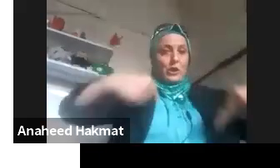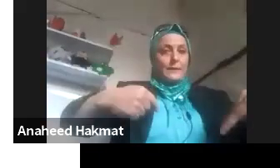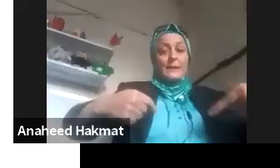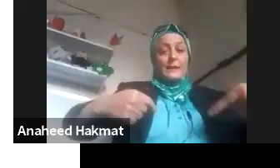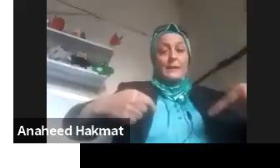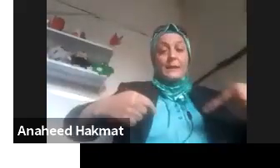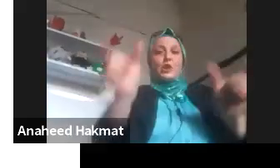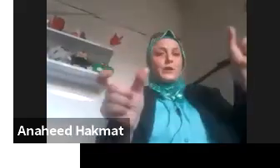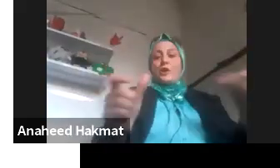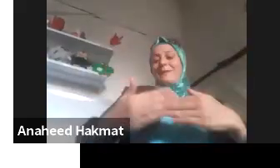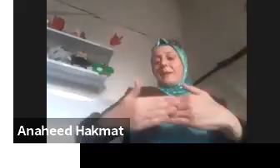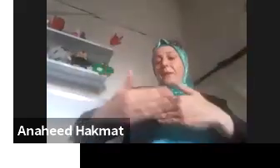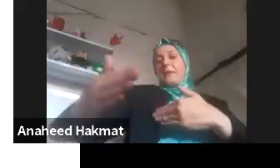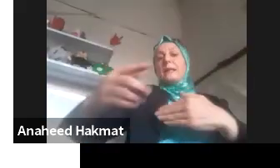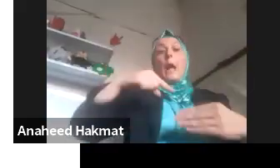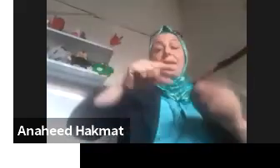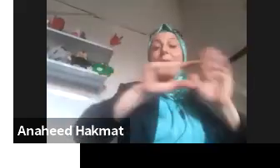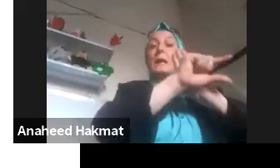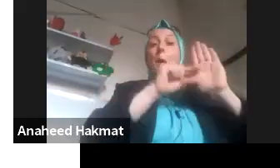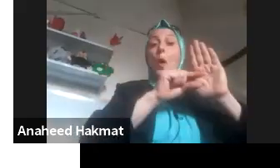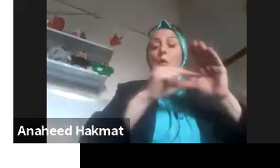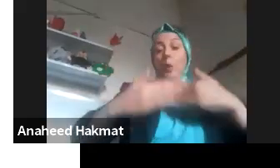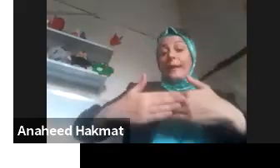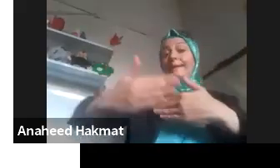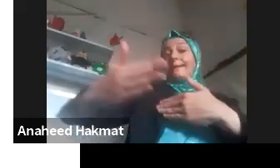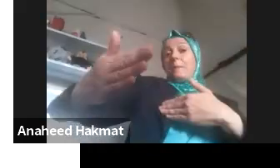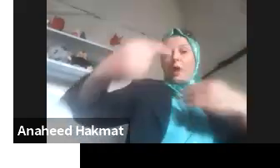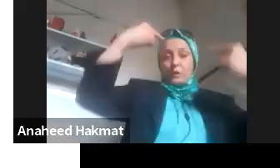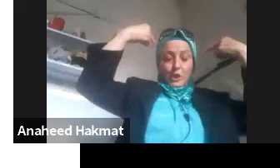التباعد الجسدي بدنا نحكي كيف المدرسة بدها تطور